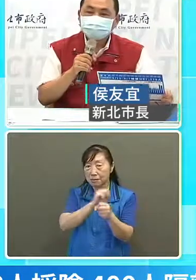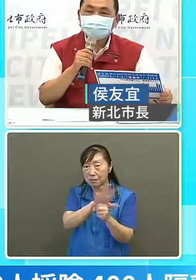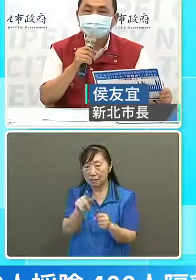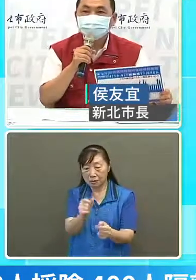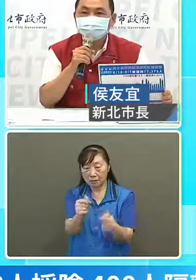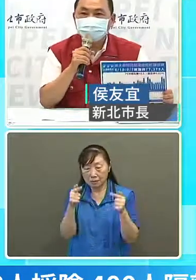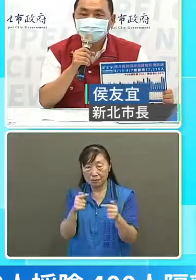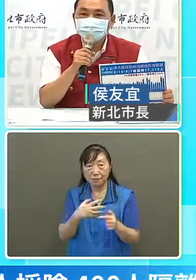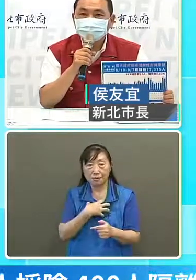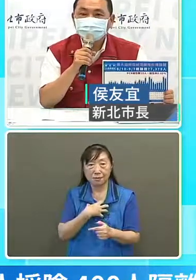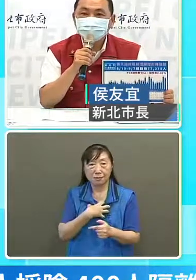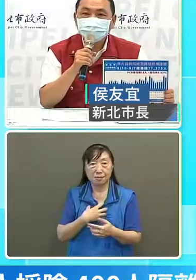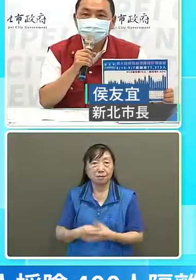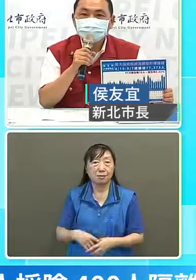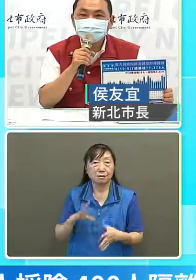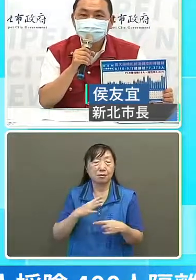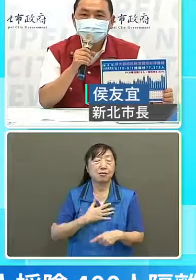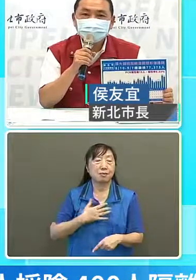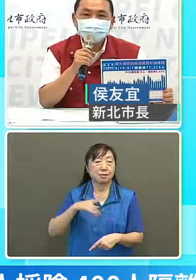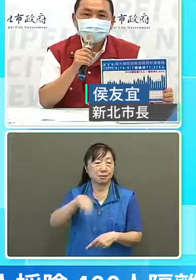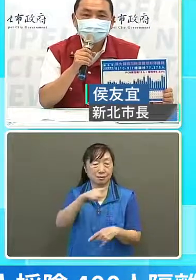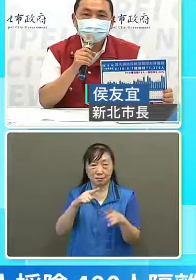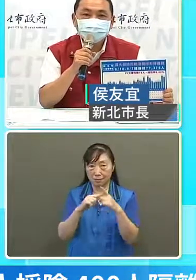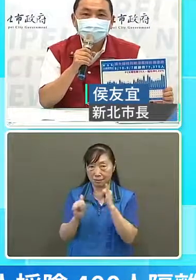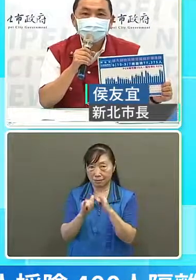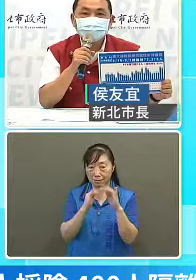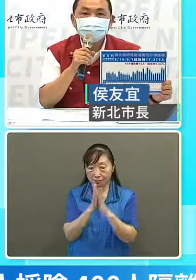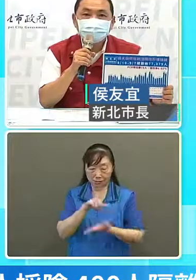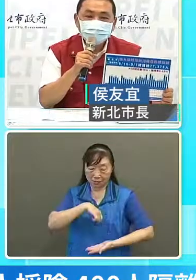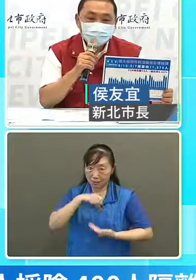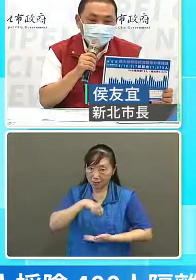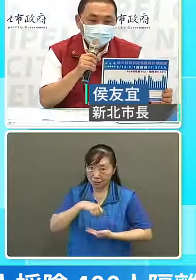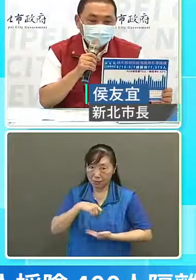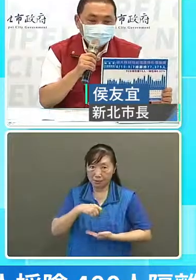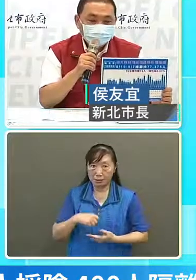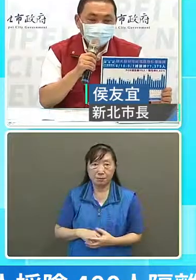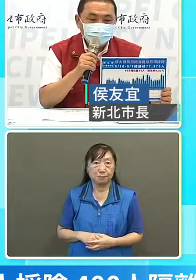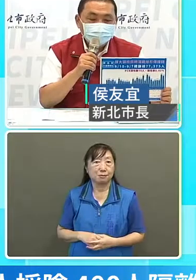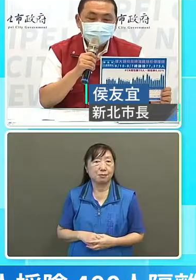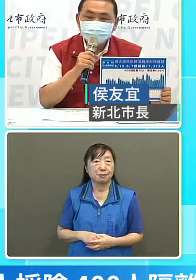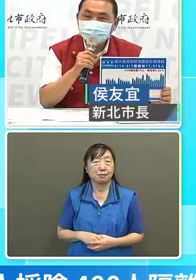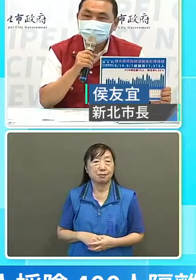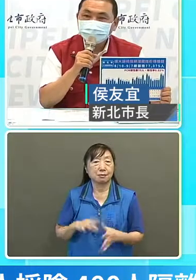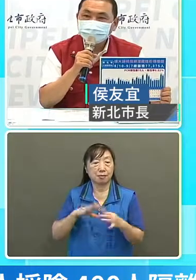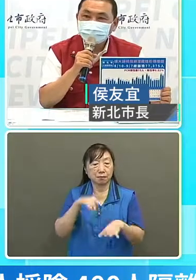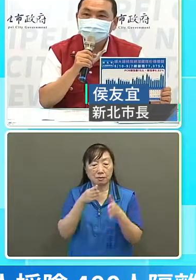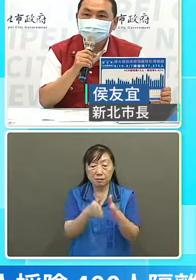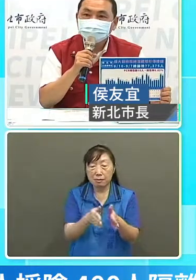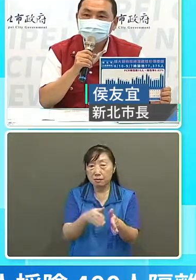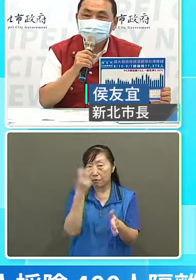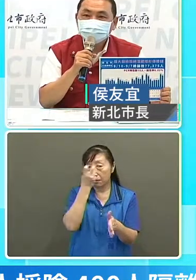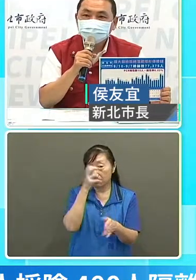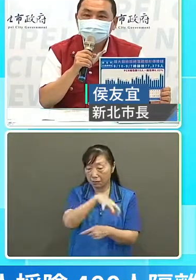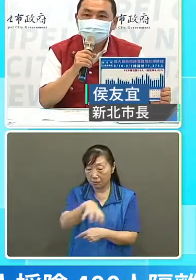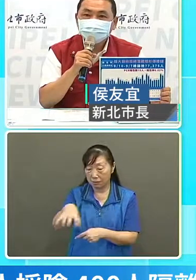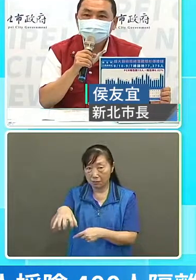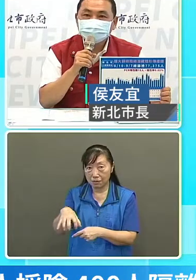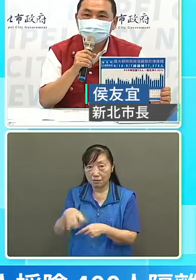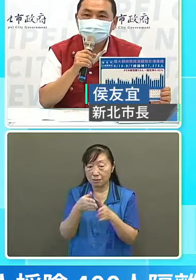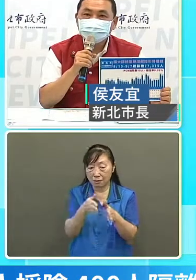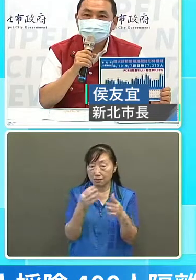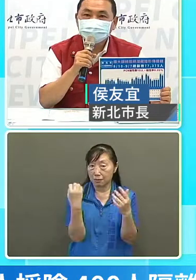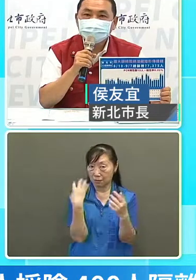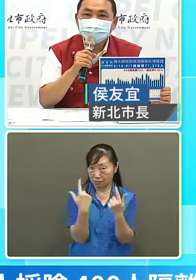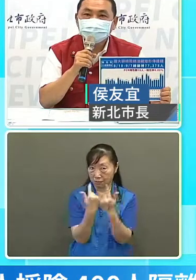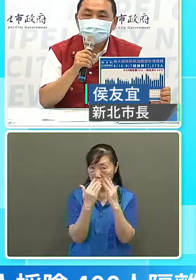汹，我也知道市民朋友非常担忧，所以我们的社区筛检站对新北市